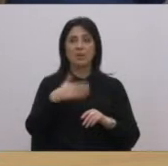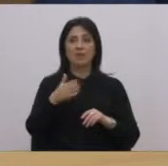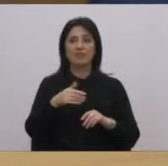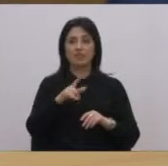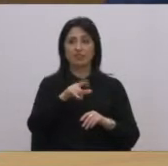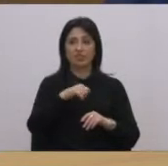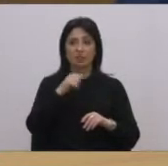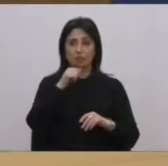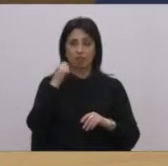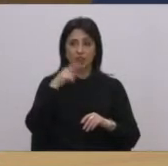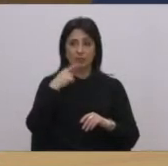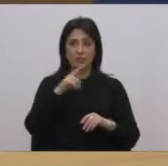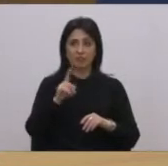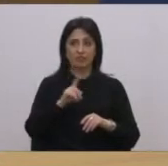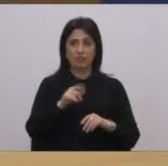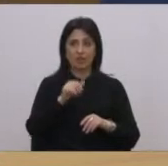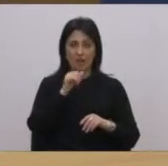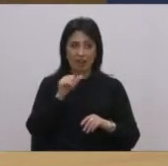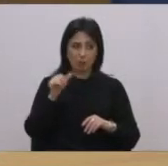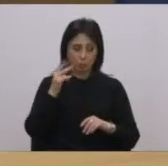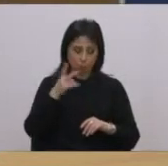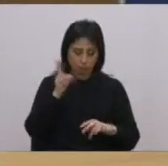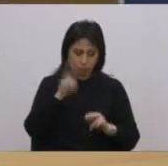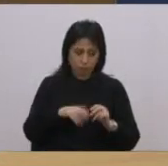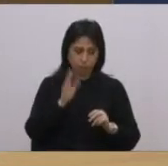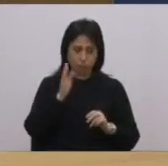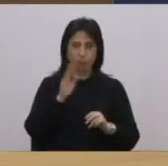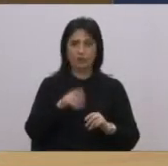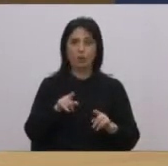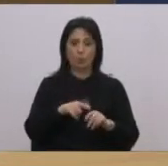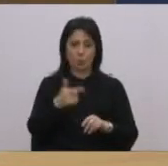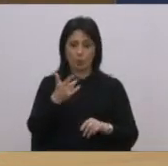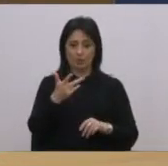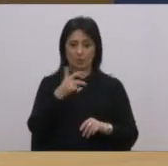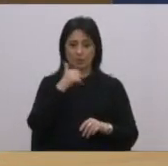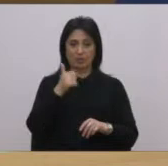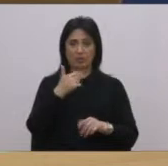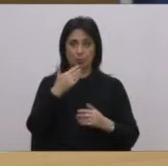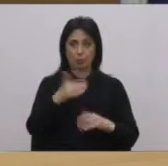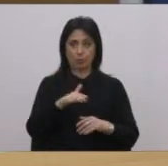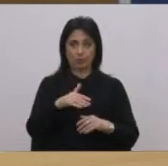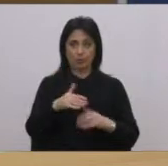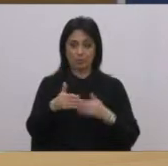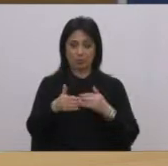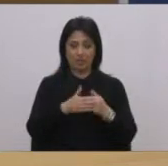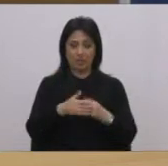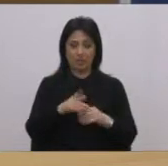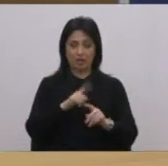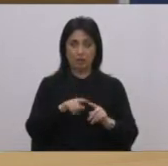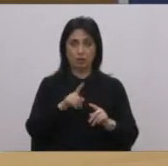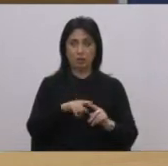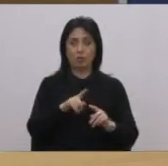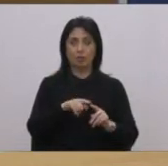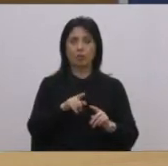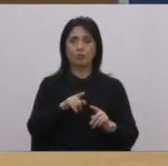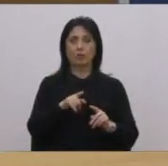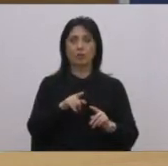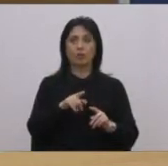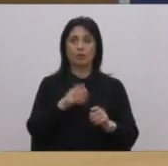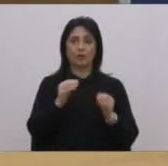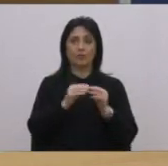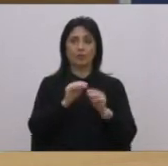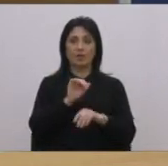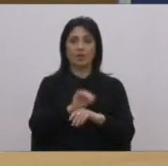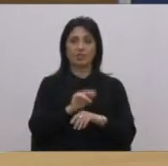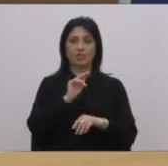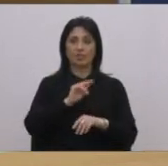თვითონ შარშანძანეთ რომ გასულ წელს უნდა დასრულებულიყო, აგერ 23 წელიწადი მიილია უკვე თითქმის და კვლავ გაჩერებულია